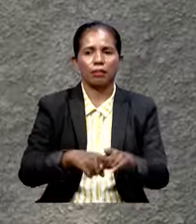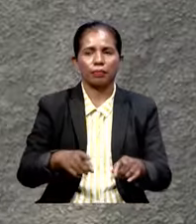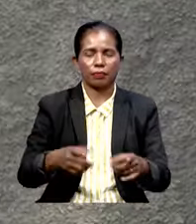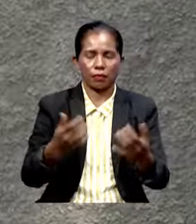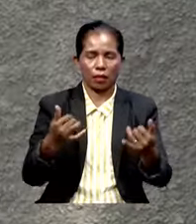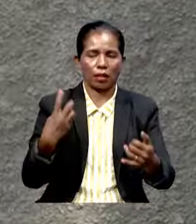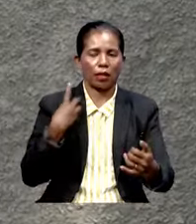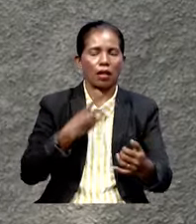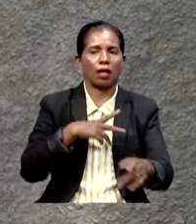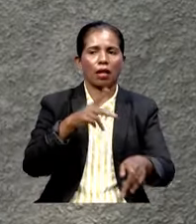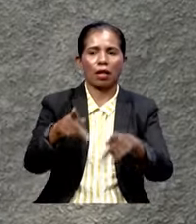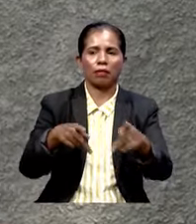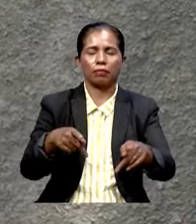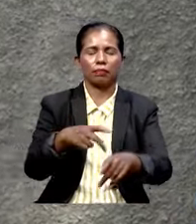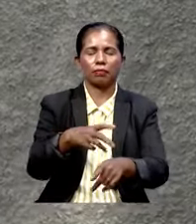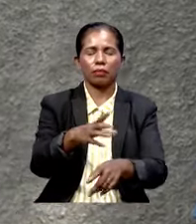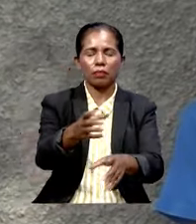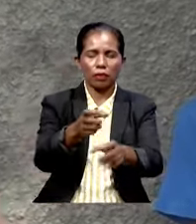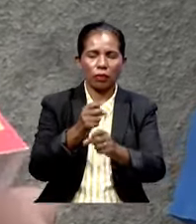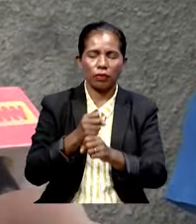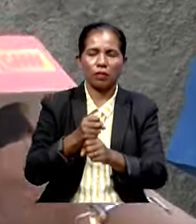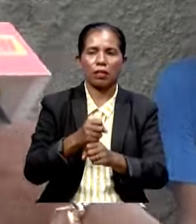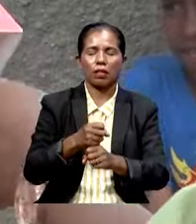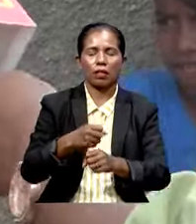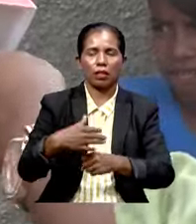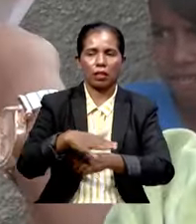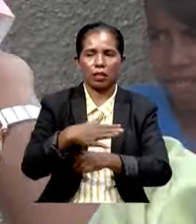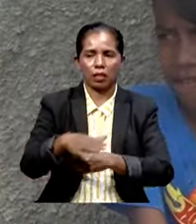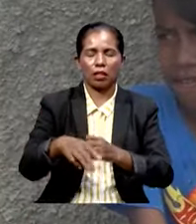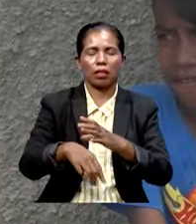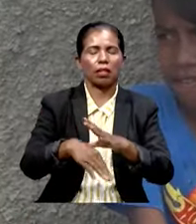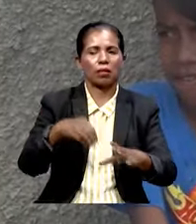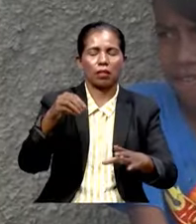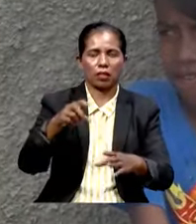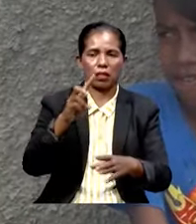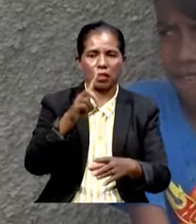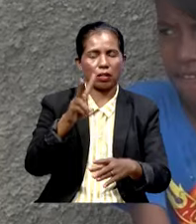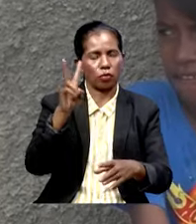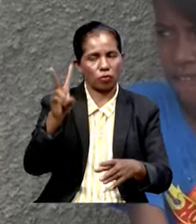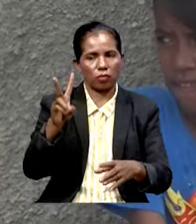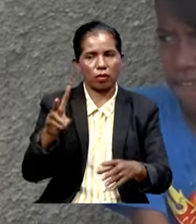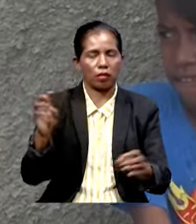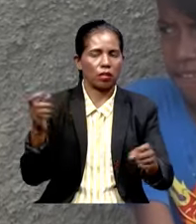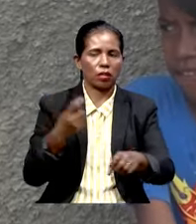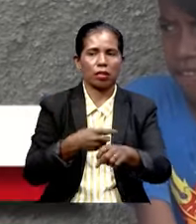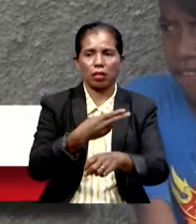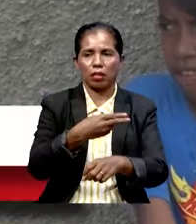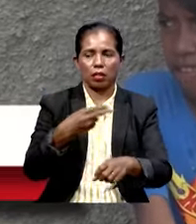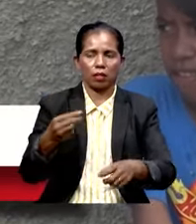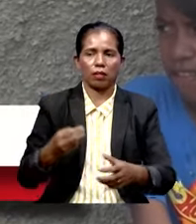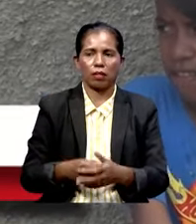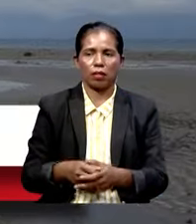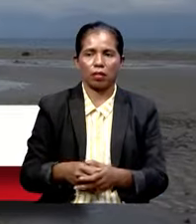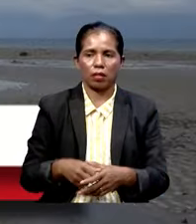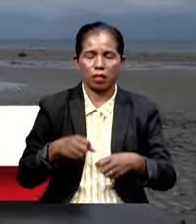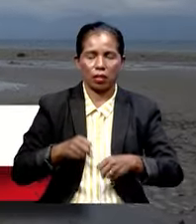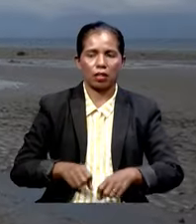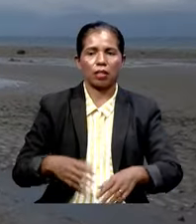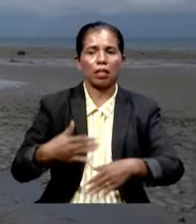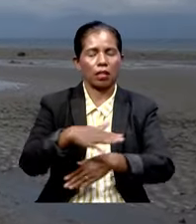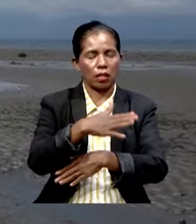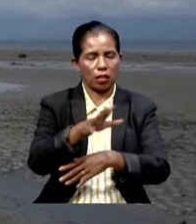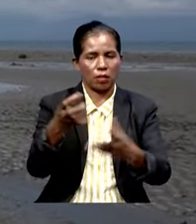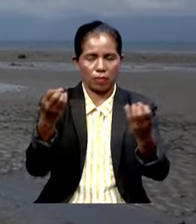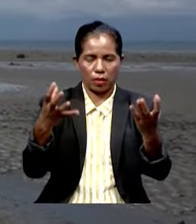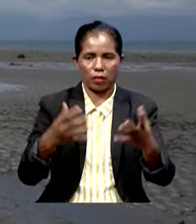di tena, ema baha kail mos hane sang kadang ne tali ida, tali rua, lahane sang ulu kino sen tempu, indonesia ne tempu ne oe tumba ne barak.